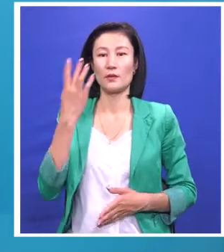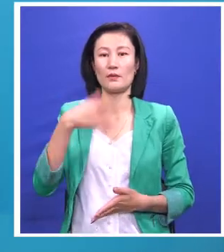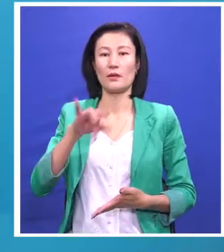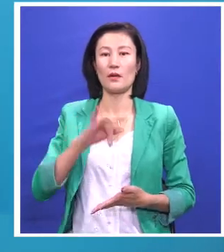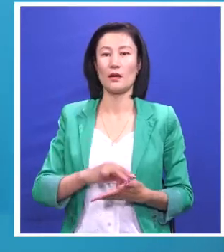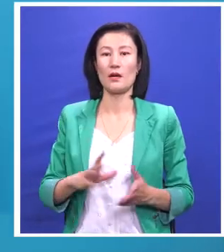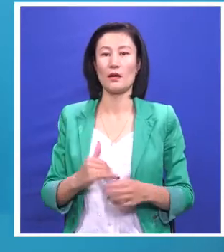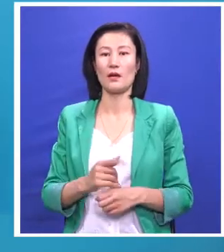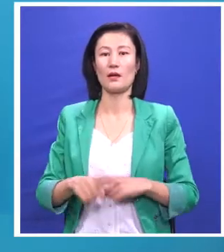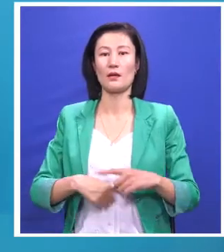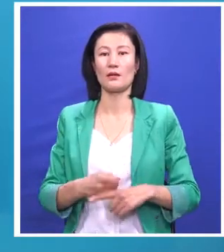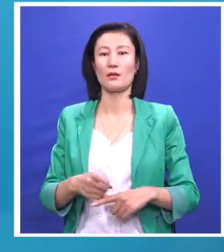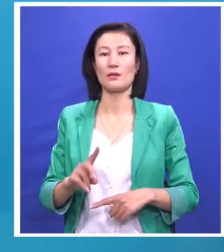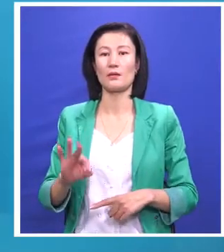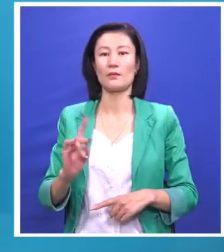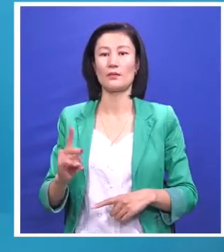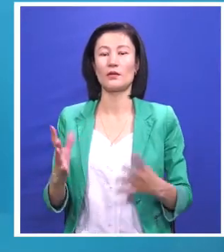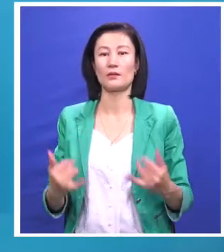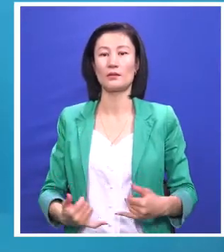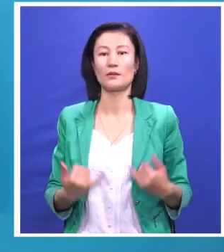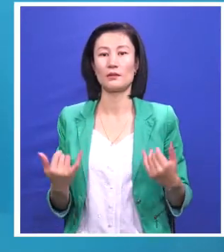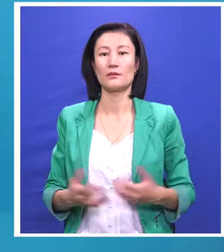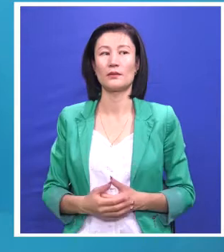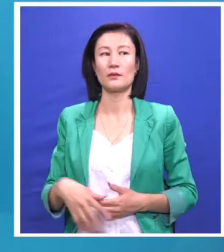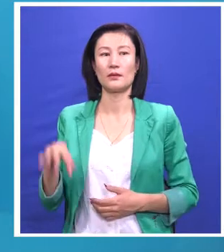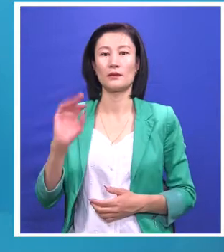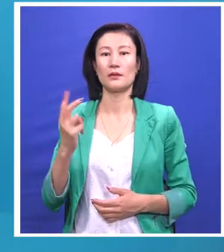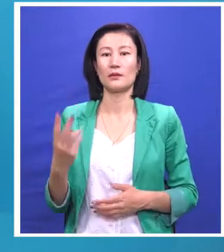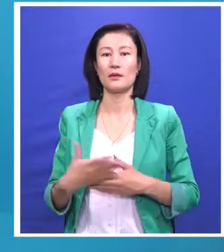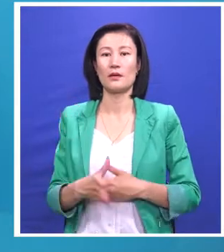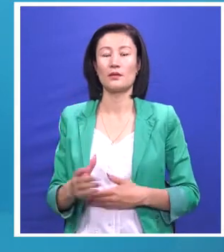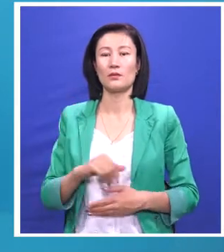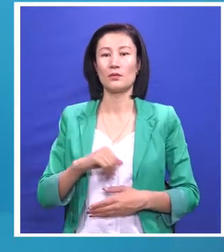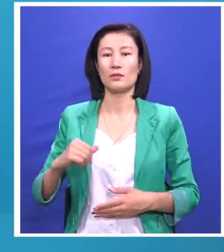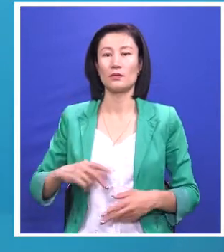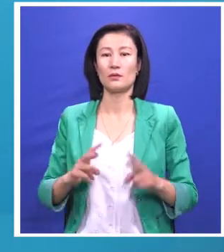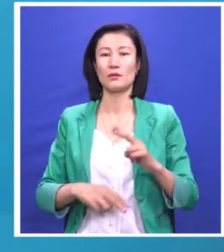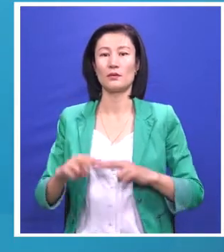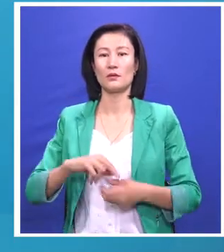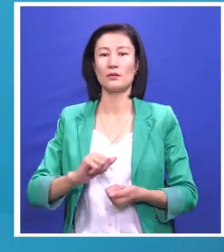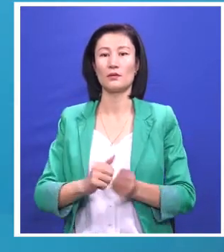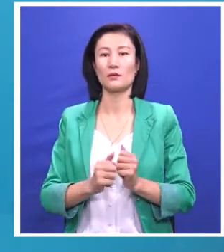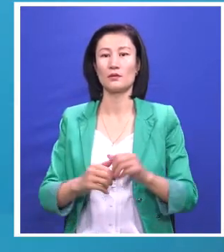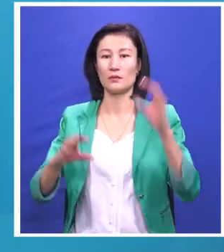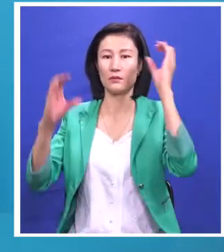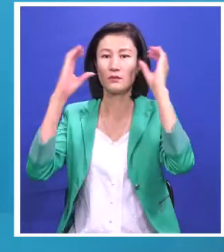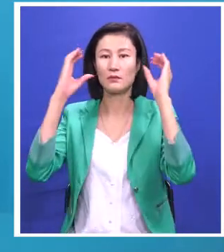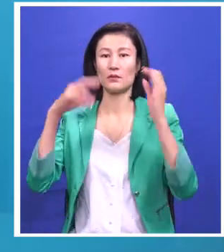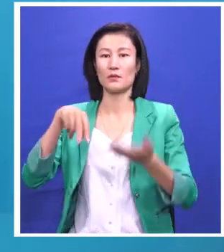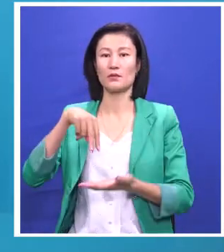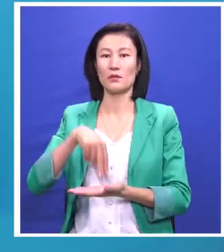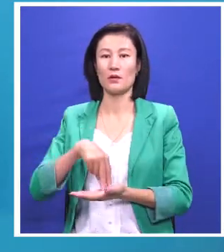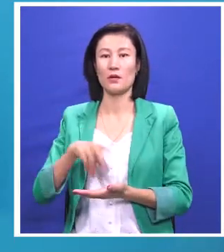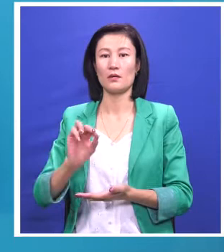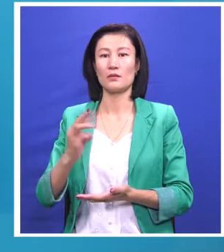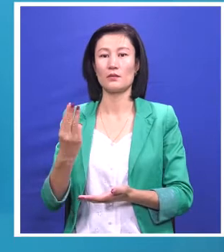Шымкентте академик Абдымұса Қуатбековтің құрметіне еңселі ескерткіш ашылды. Өзі ірге тасқын қалап кеткен оқу ордасының алдына тұрғызылған